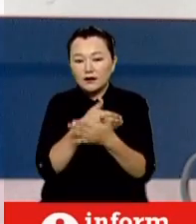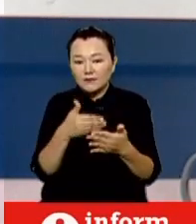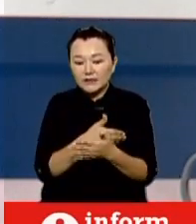900